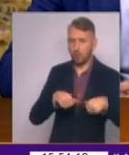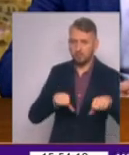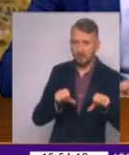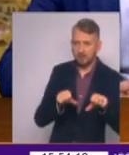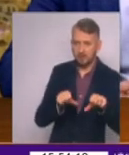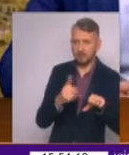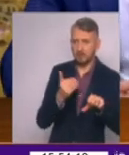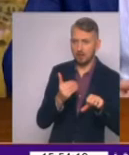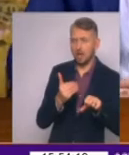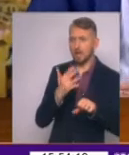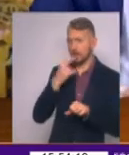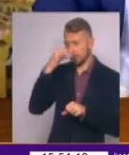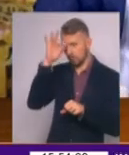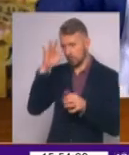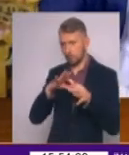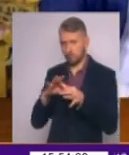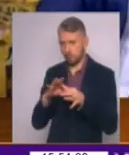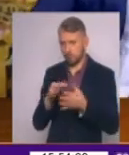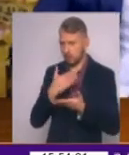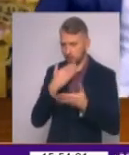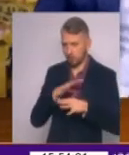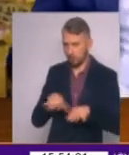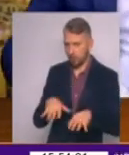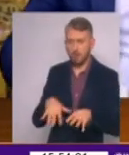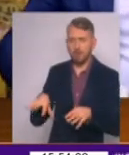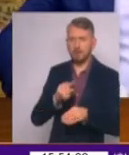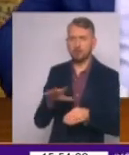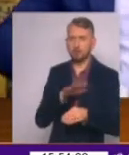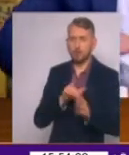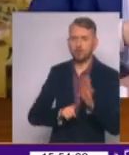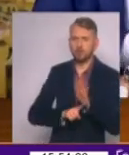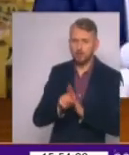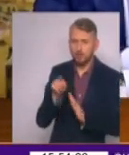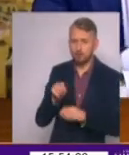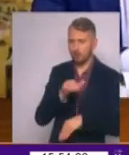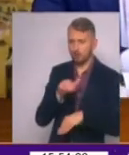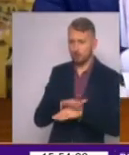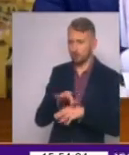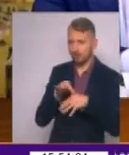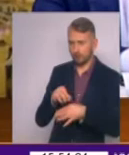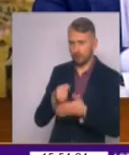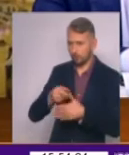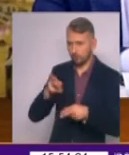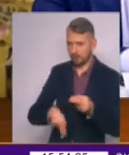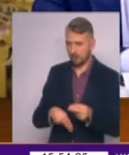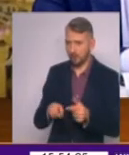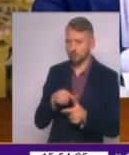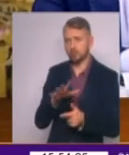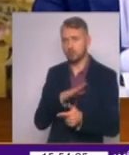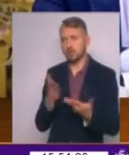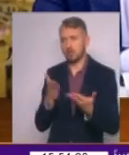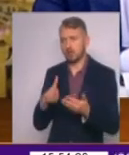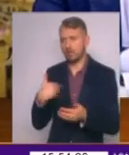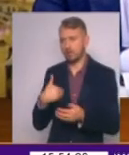з Нацполіцією, фактично не відбувалося. Ну, тобто, все, що було розпочато, воно фактично не доведене до кінця. Чи були якісь